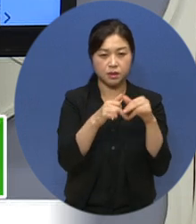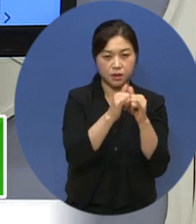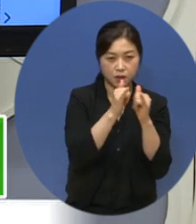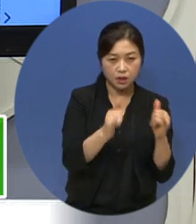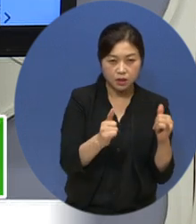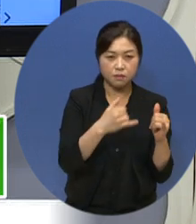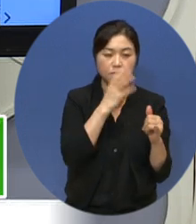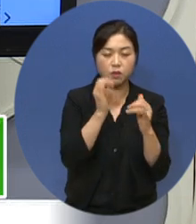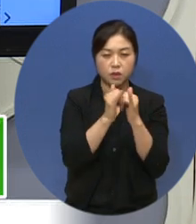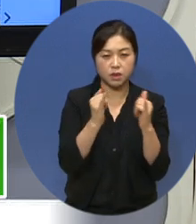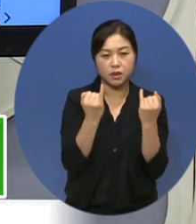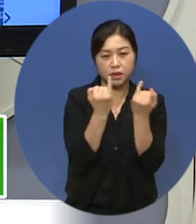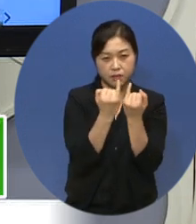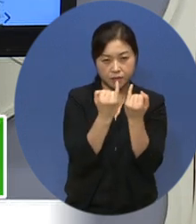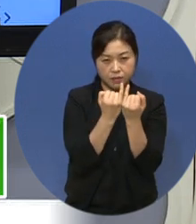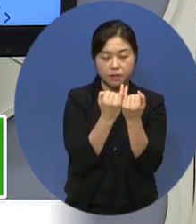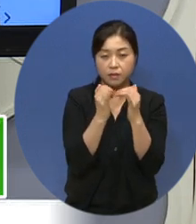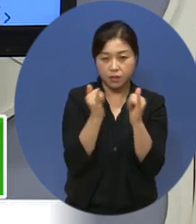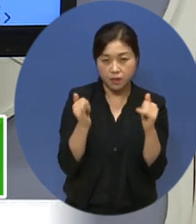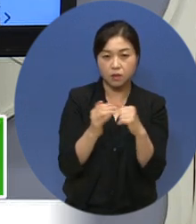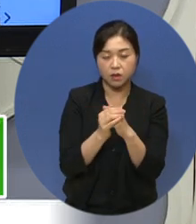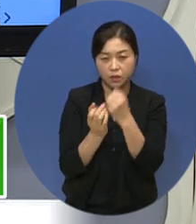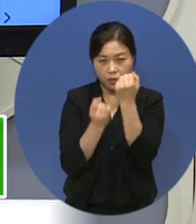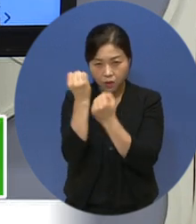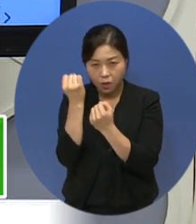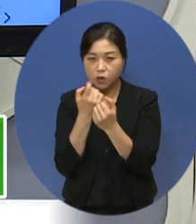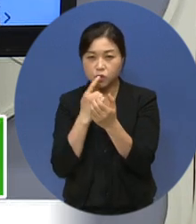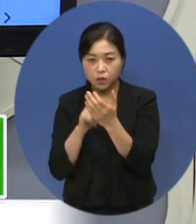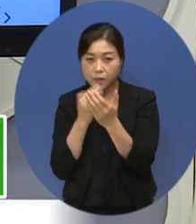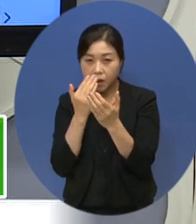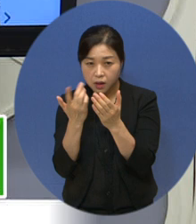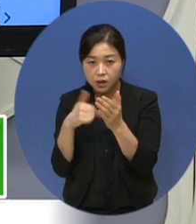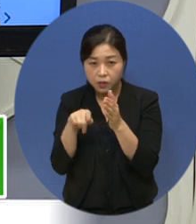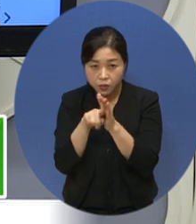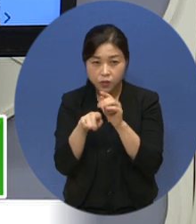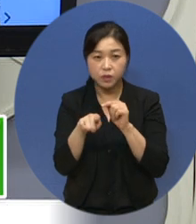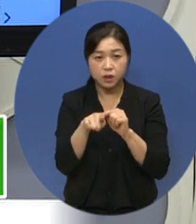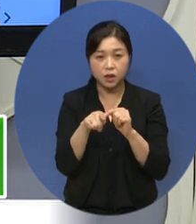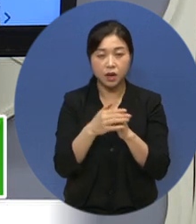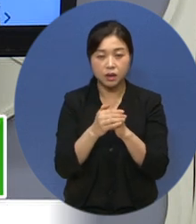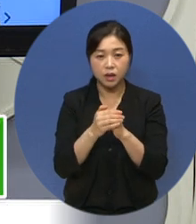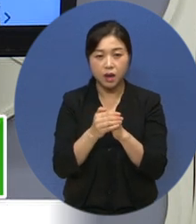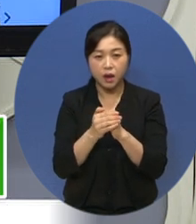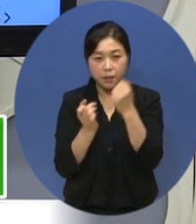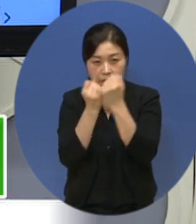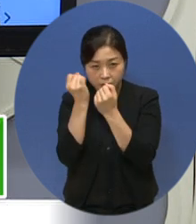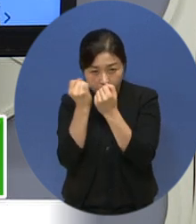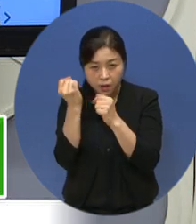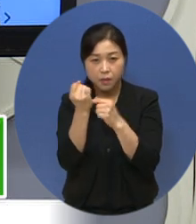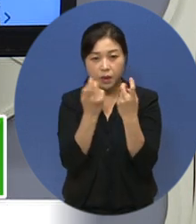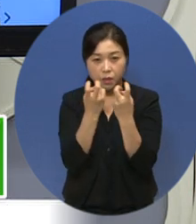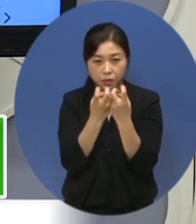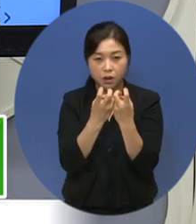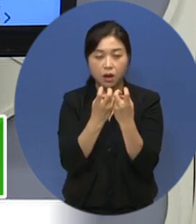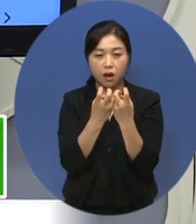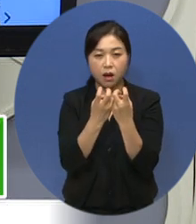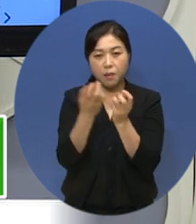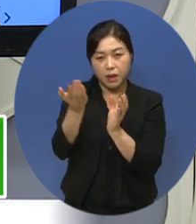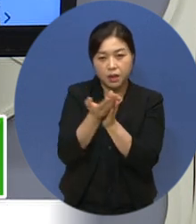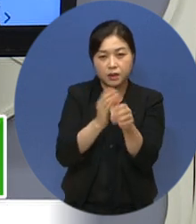임산부 가 쉽게 대피할 수 있도록 피난 구조 설비를 적합하게 설치하도록 규정하고 있습니다